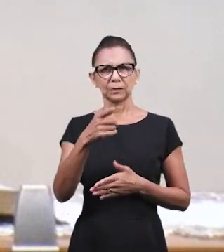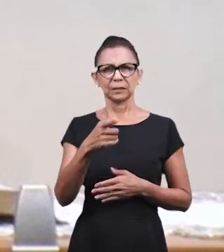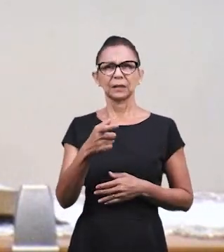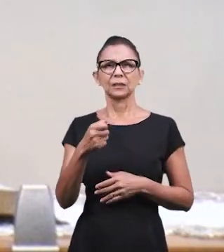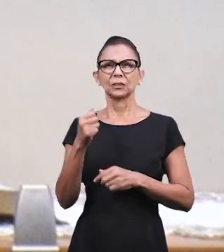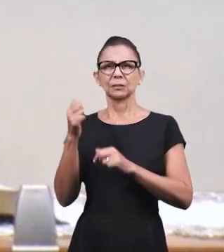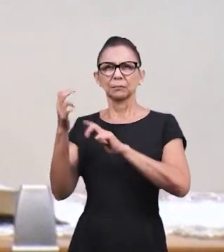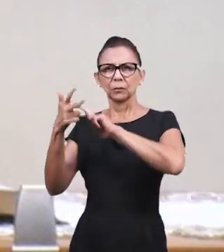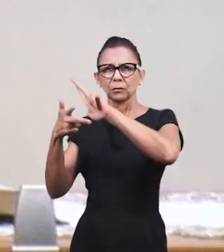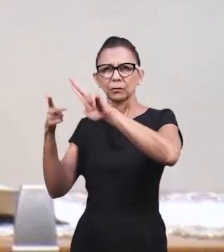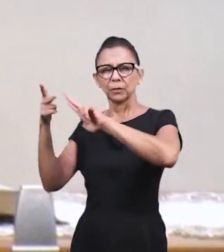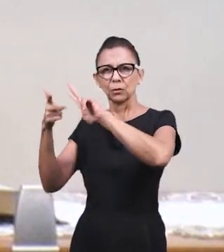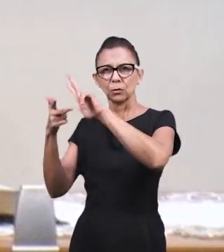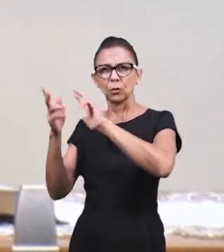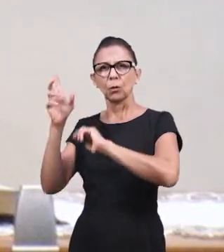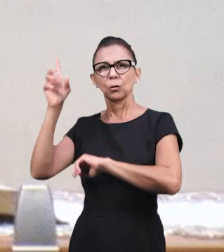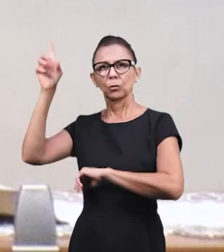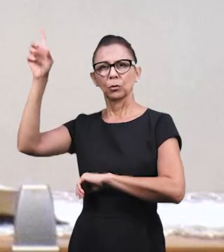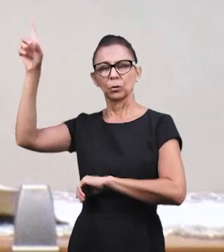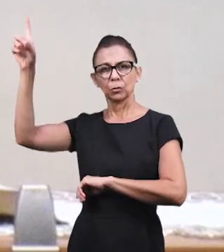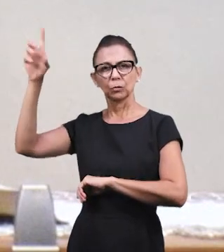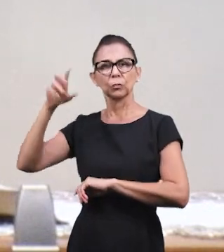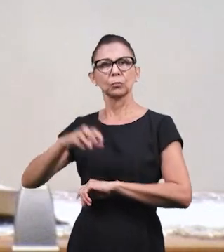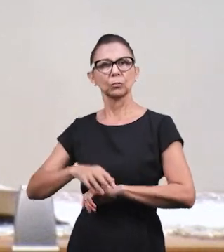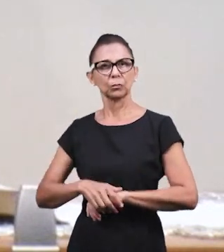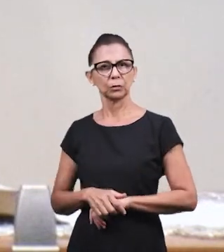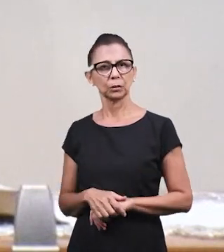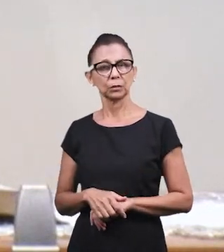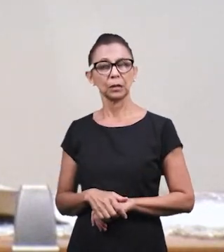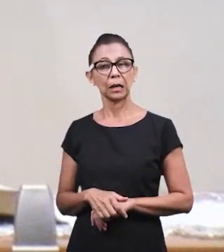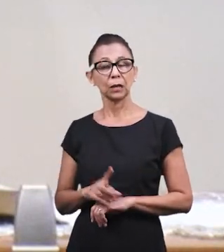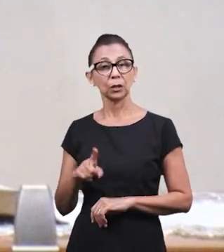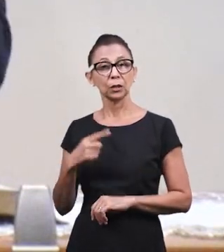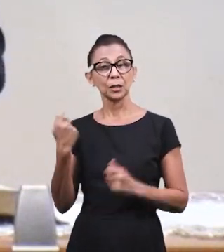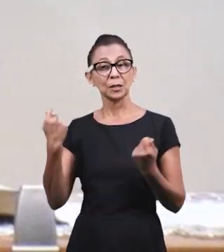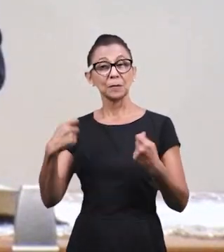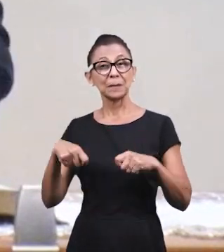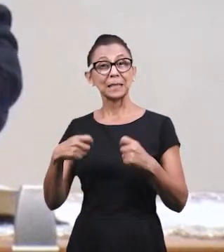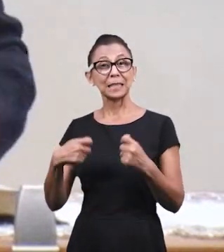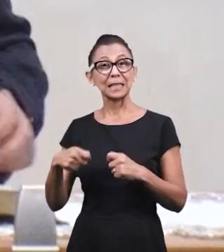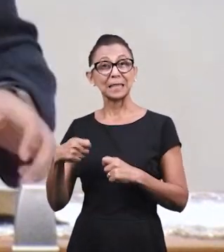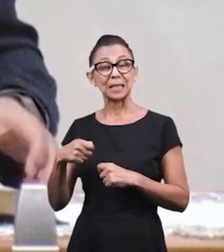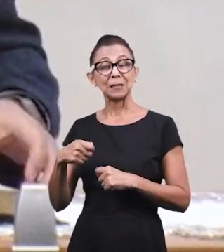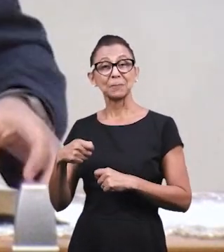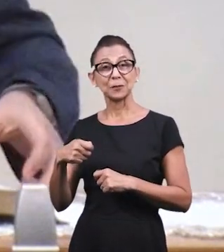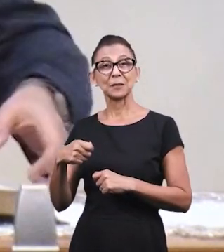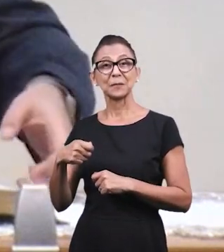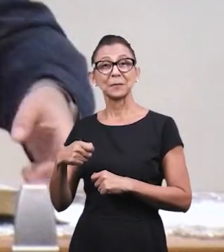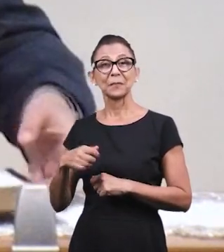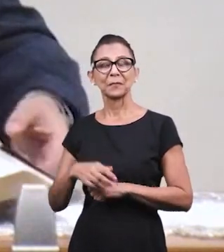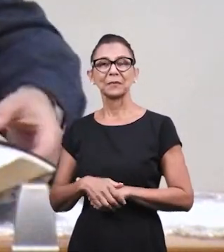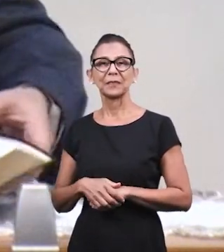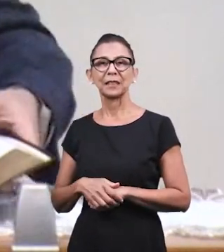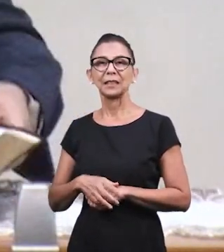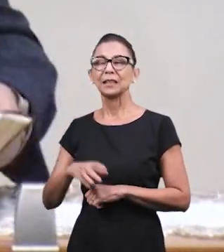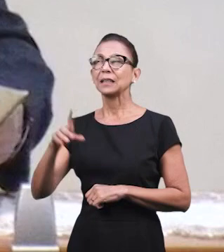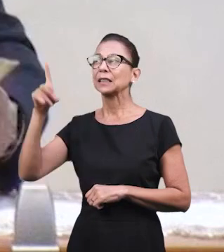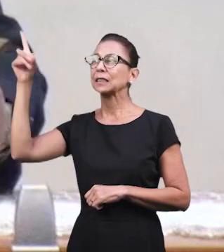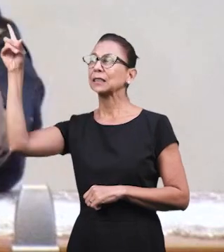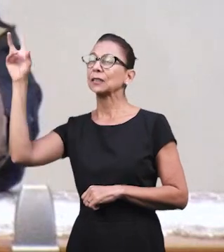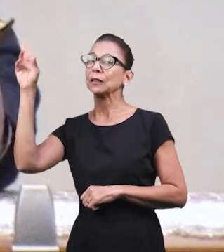после того как мы поговорили с богом у нас есть возможность услышать как бог говорит к нам